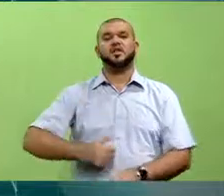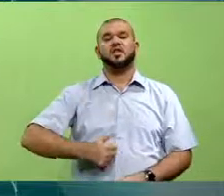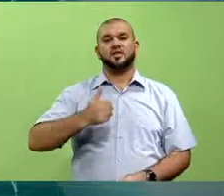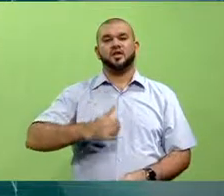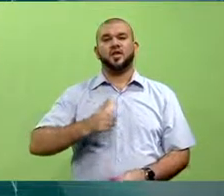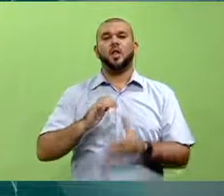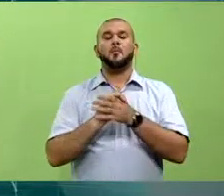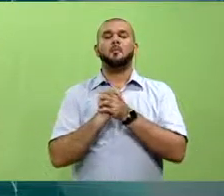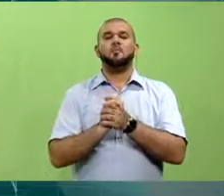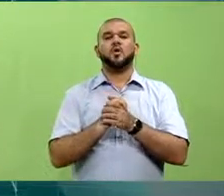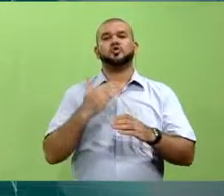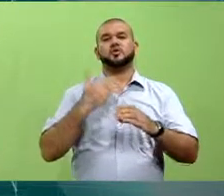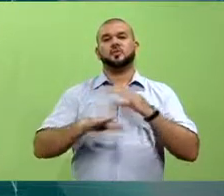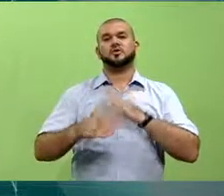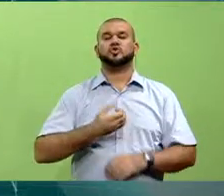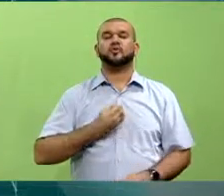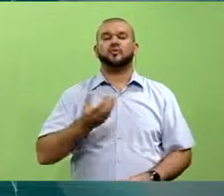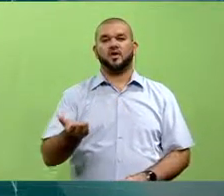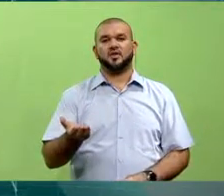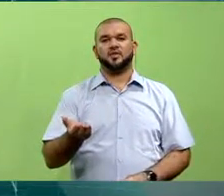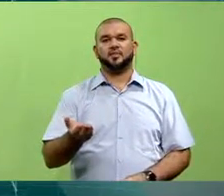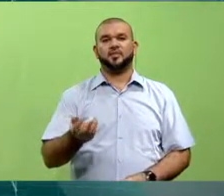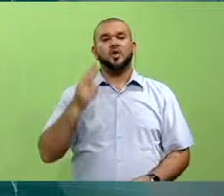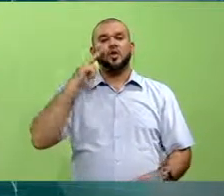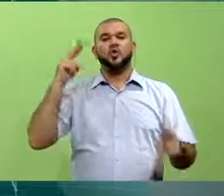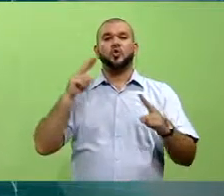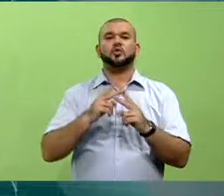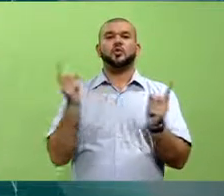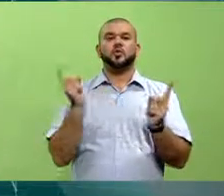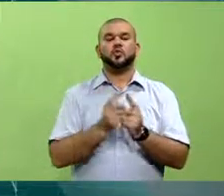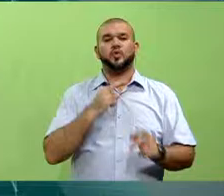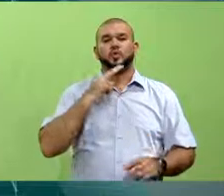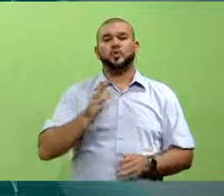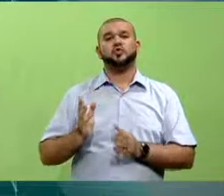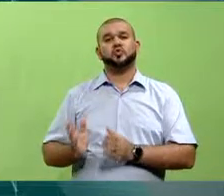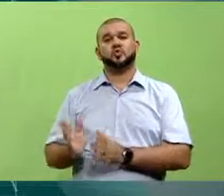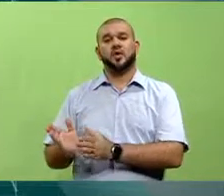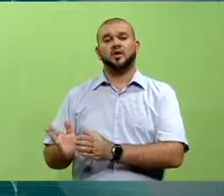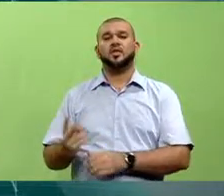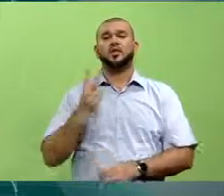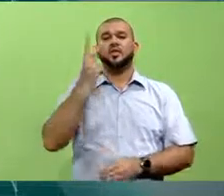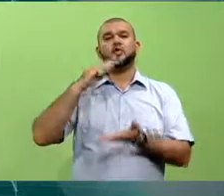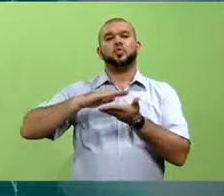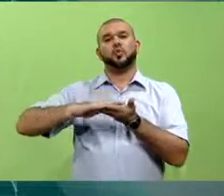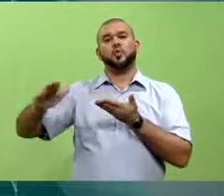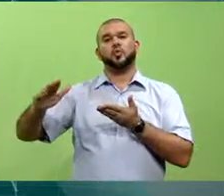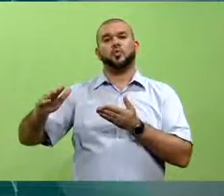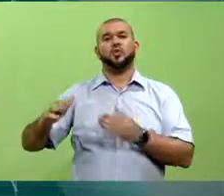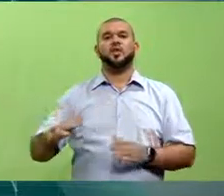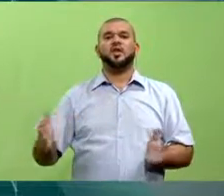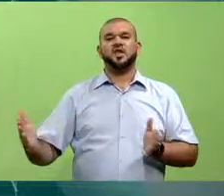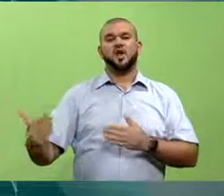Müzakereler sürerken iki toplumu yakınlaştıracak etkinlikleri desteklemek amacıyla oluşturulan